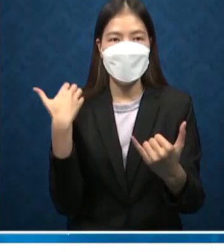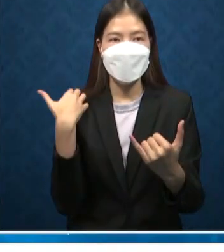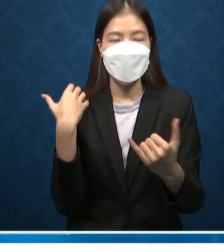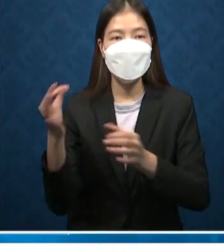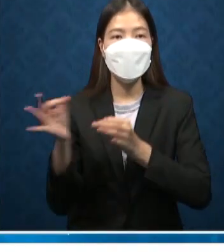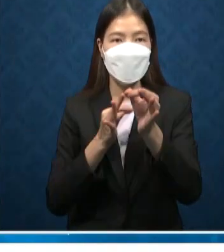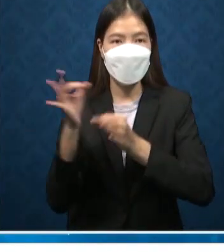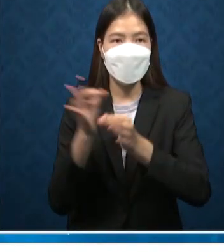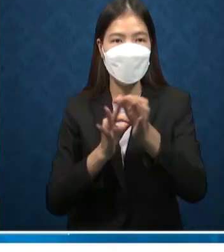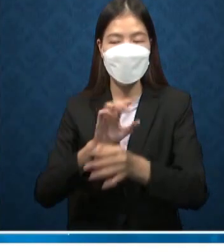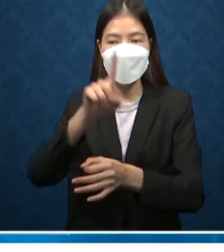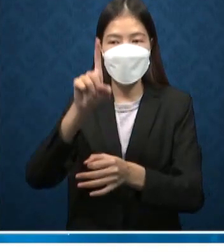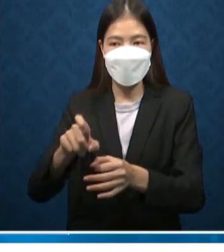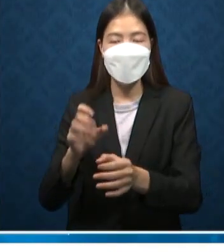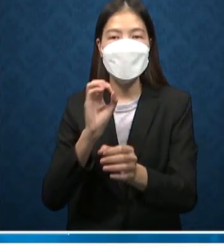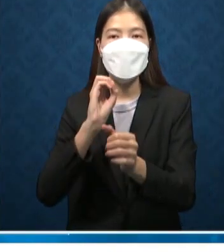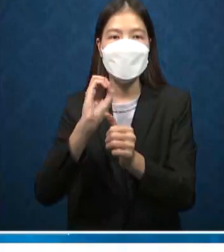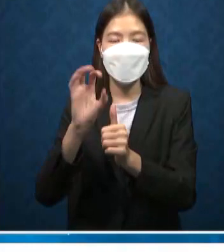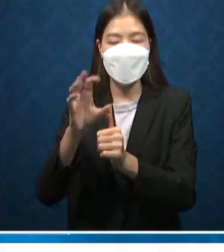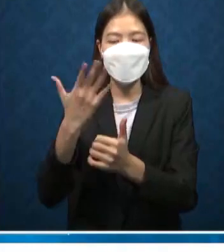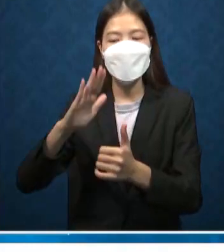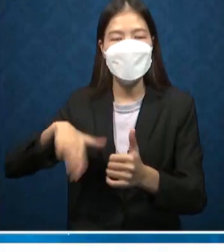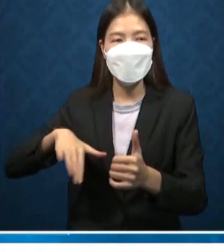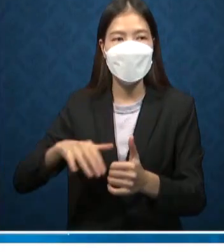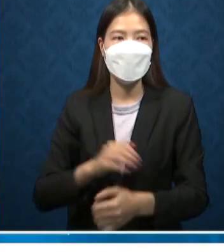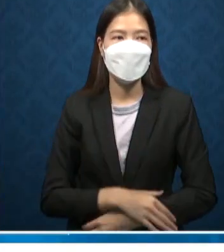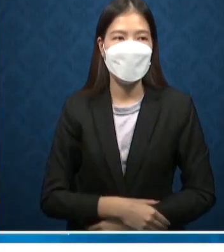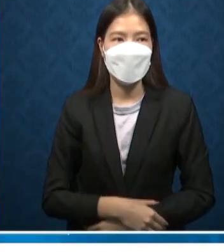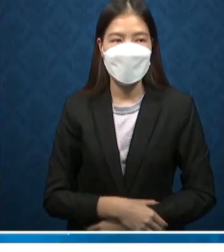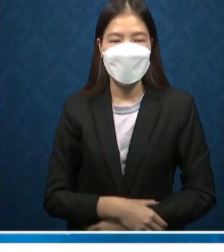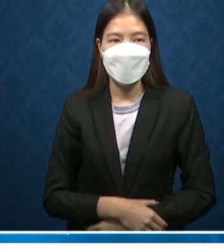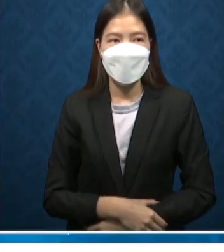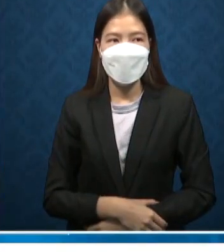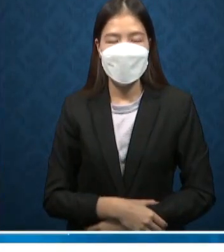ในข้อสังเกตและข้อเสนอแนะในตอนท้ายนะครับ